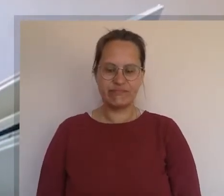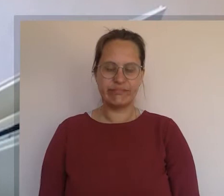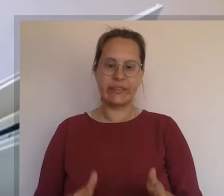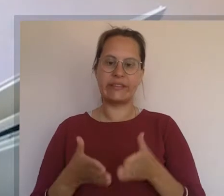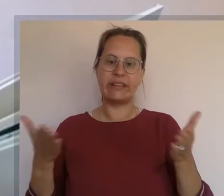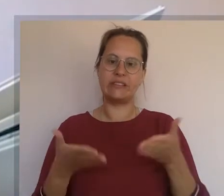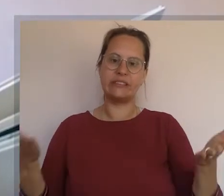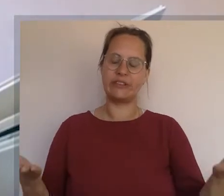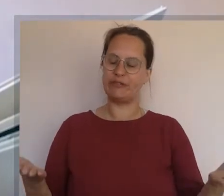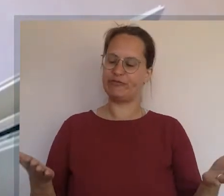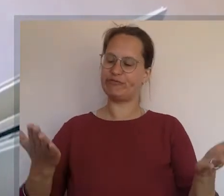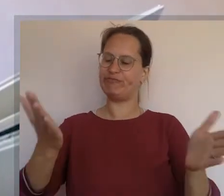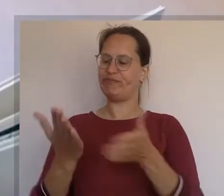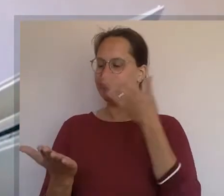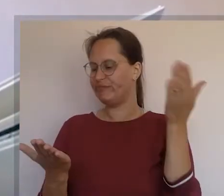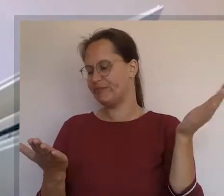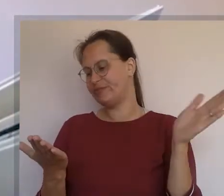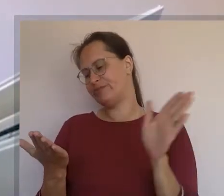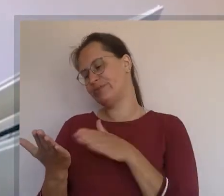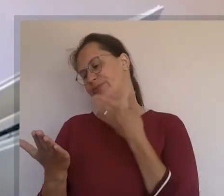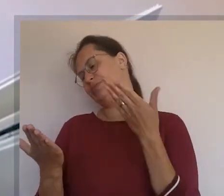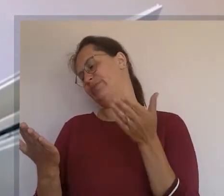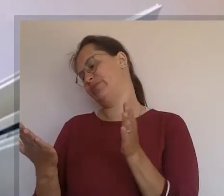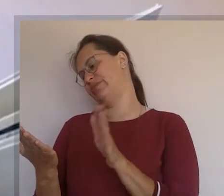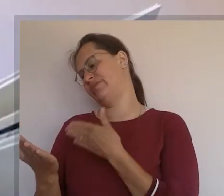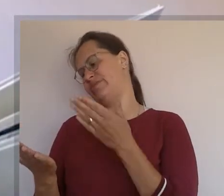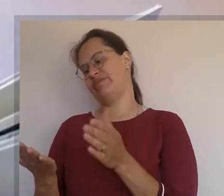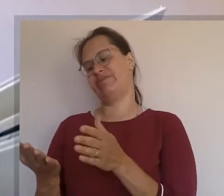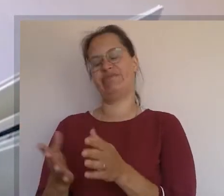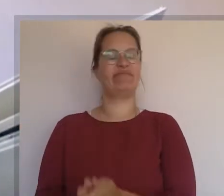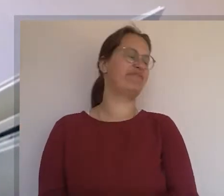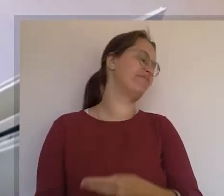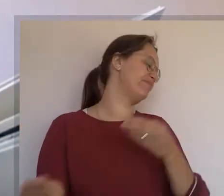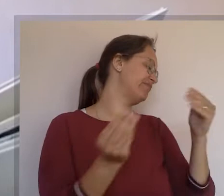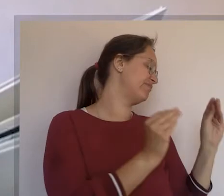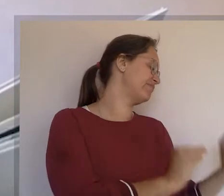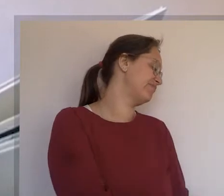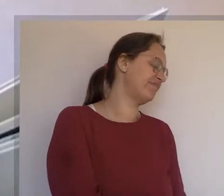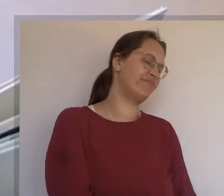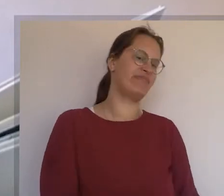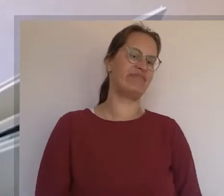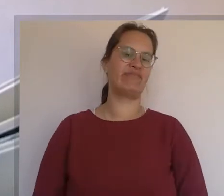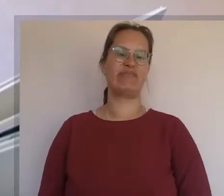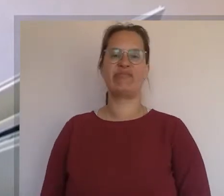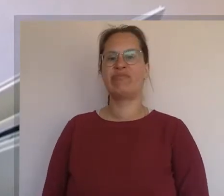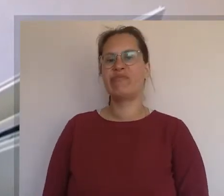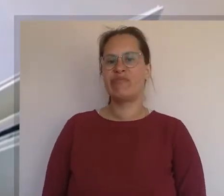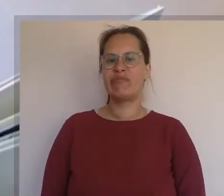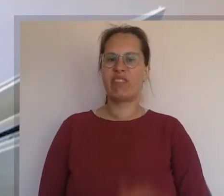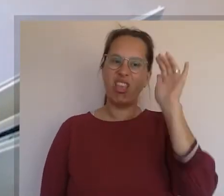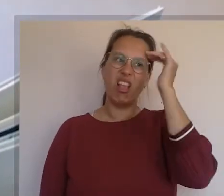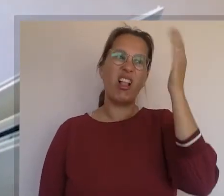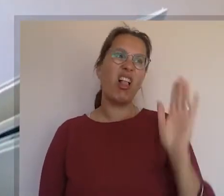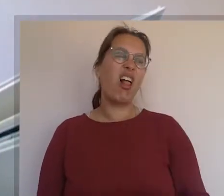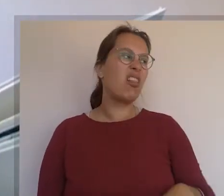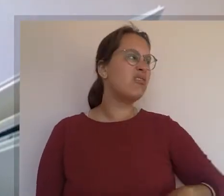Ze pakt een tijdschrift, bladert er een beetje in en legt het weer weg. Ken ik al.